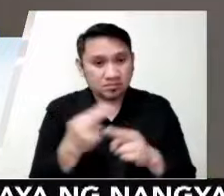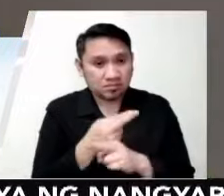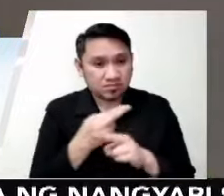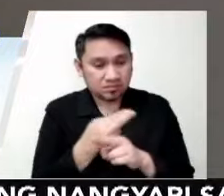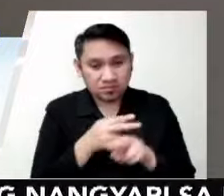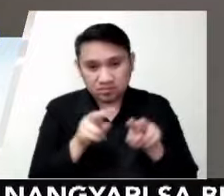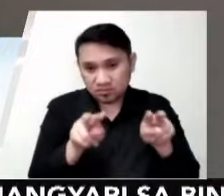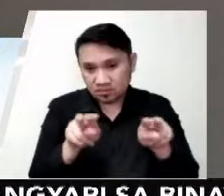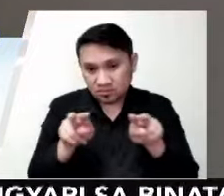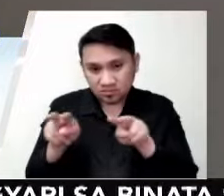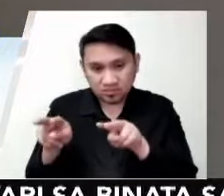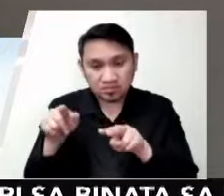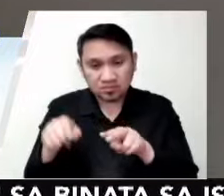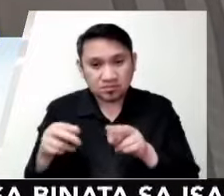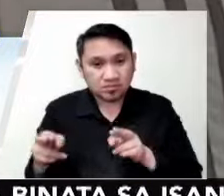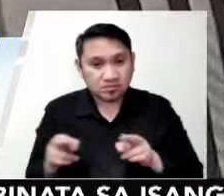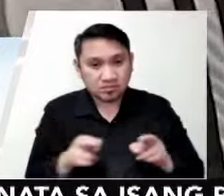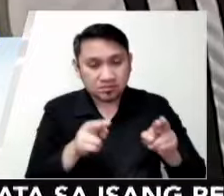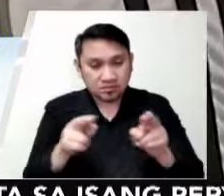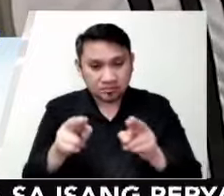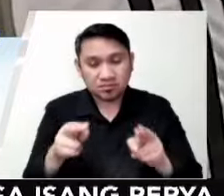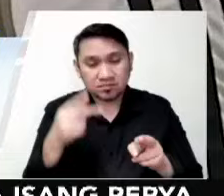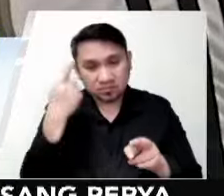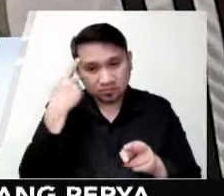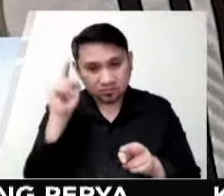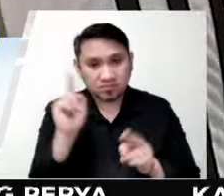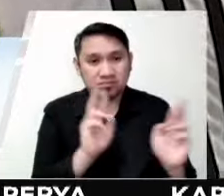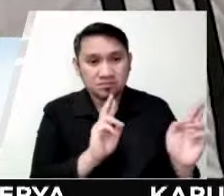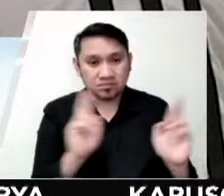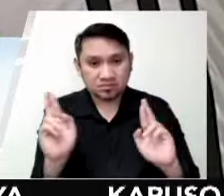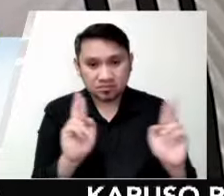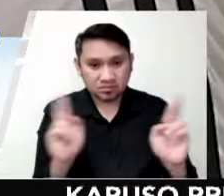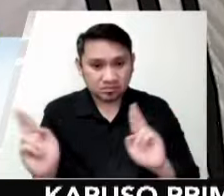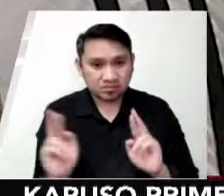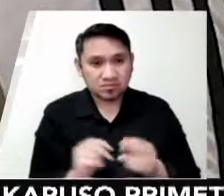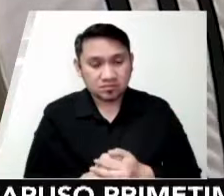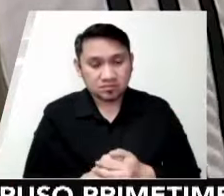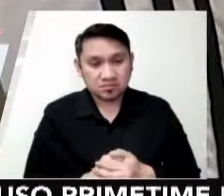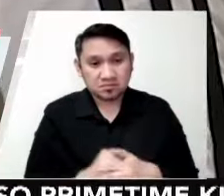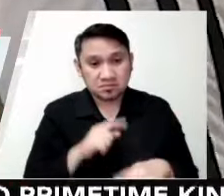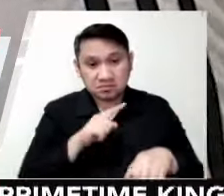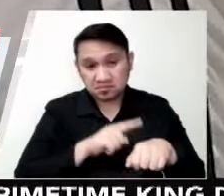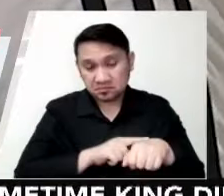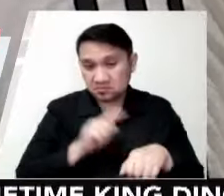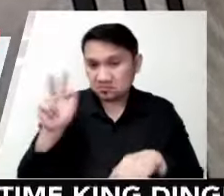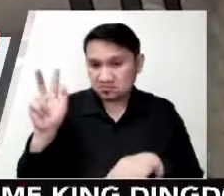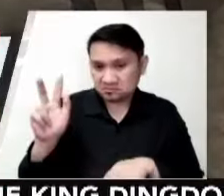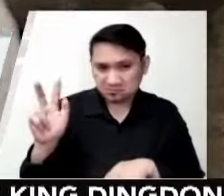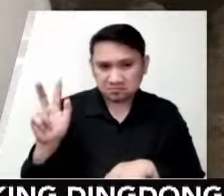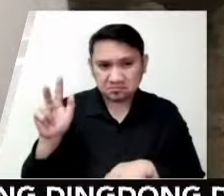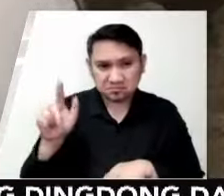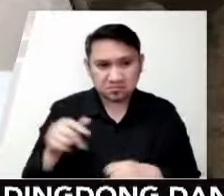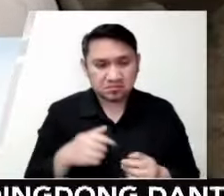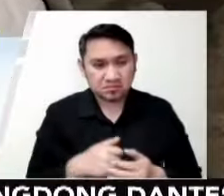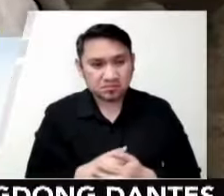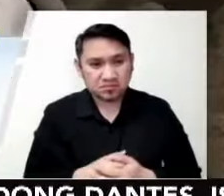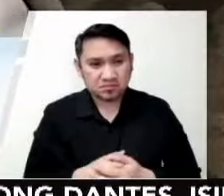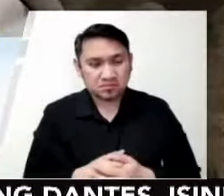antas ng Marikina River Para raw makapaghanda mga 3:00 3:00 everyday po to everyday